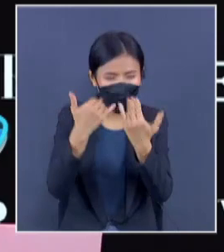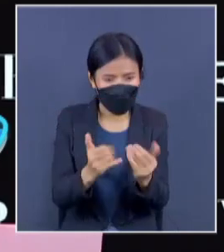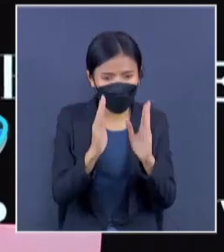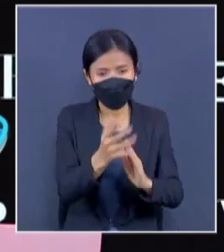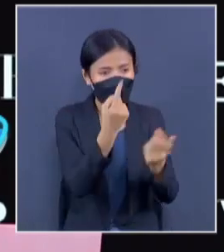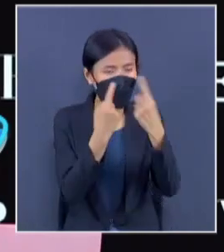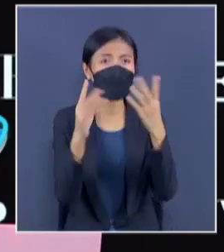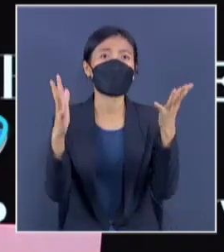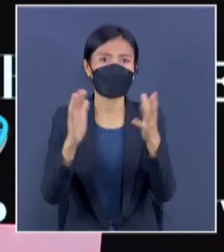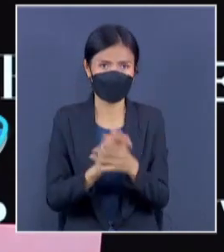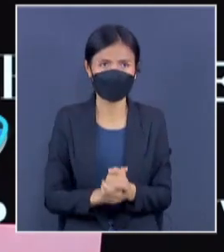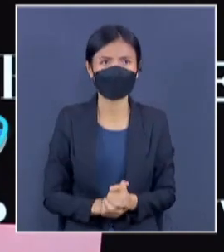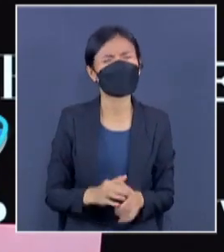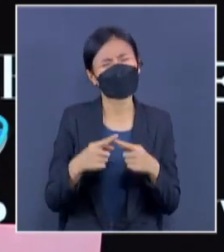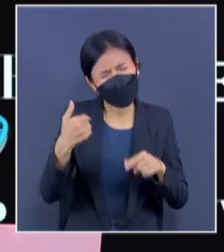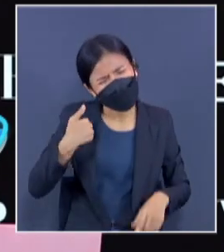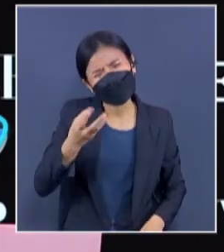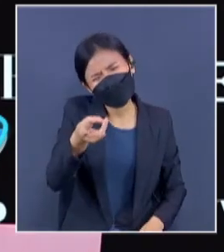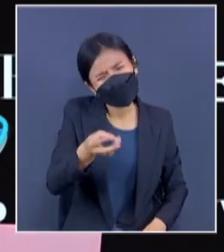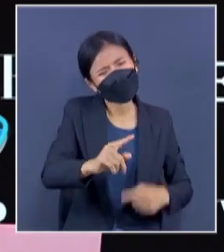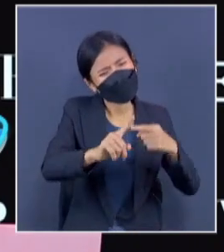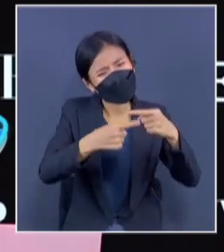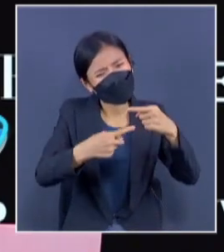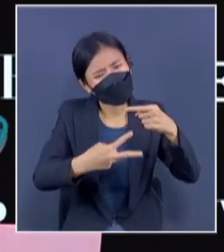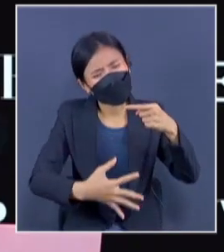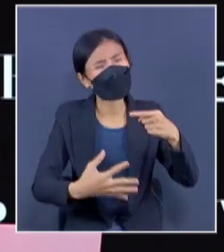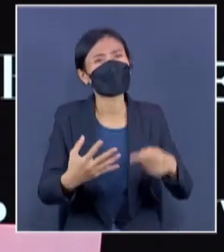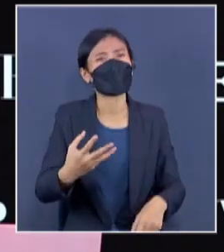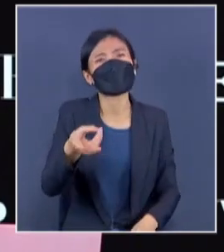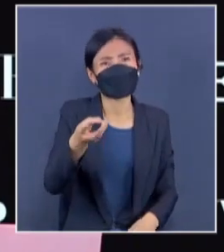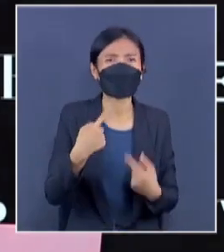ค่ะมันก็มีปะปายอะไรเงี้ยแต่เราเข้าใจหมดเลยนะคะเราไม่ถือสาอะไรเลย